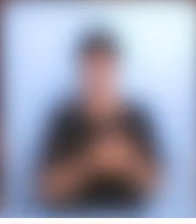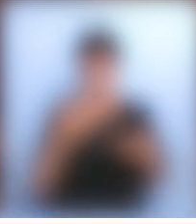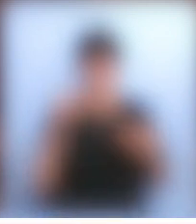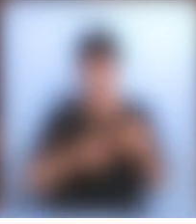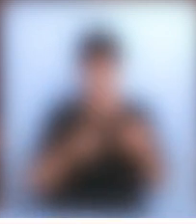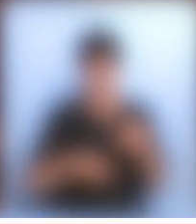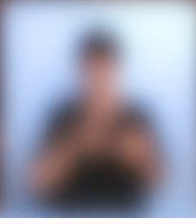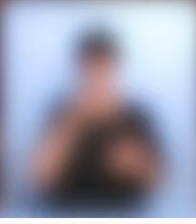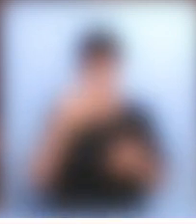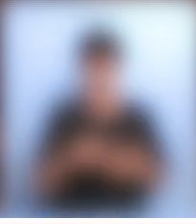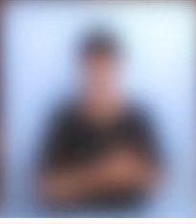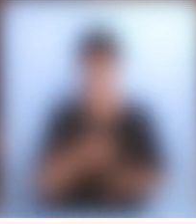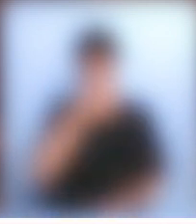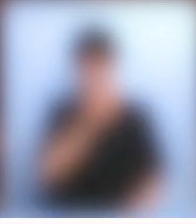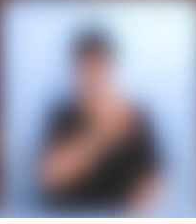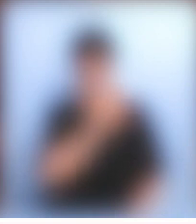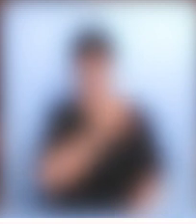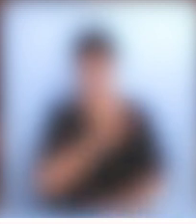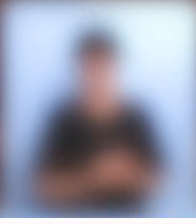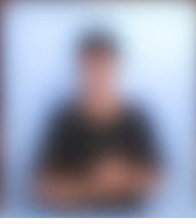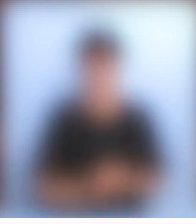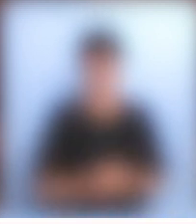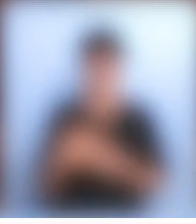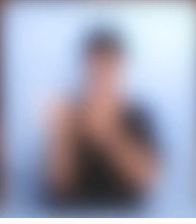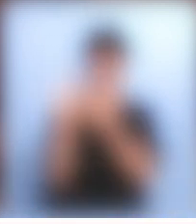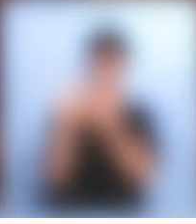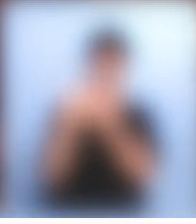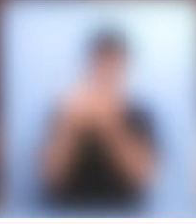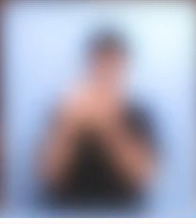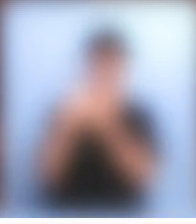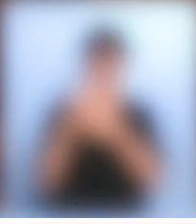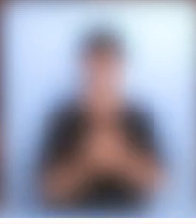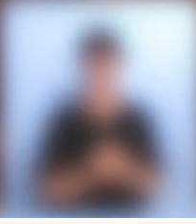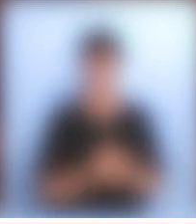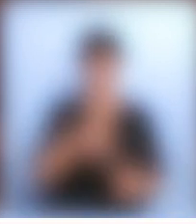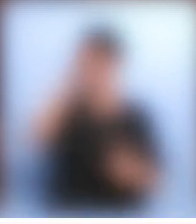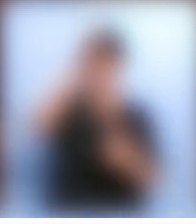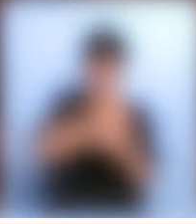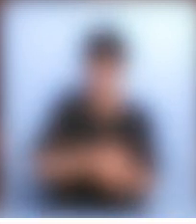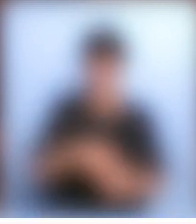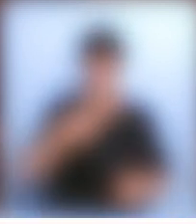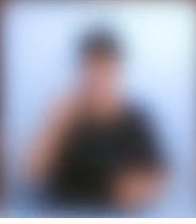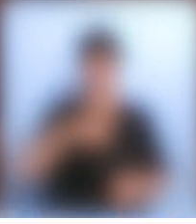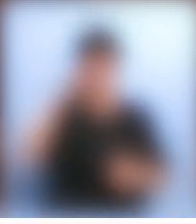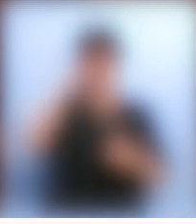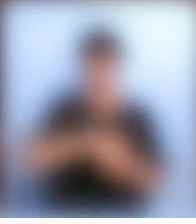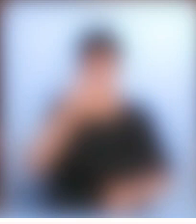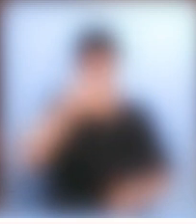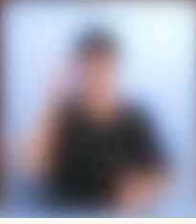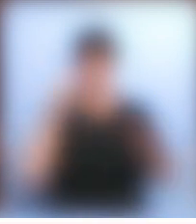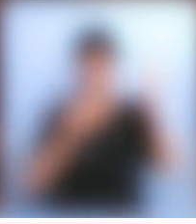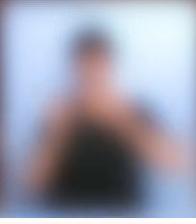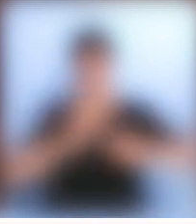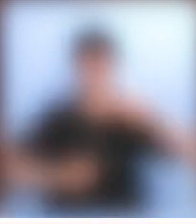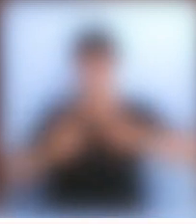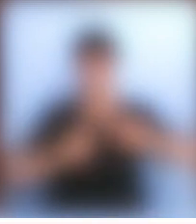到記者協會嚟。批評我啦，即係即刻扣一個大拇指，話你打壓新聞自由。我覺得